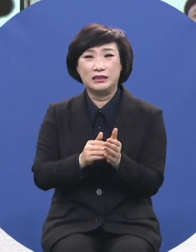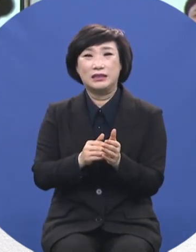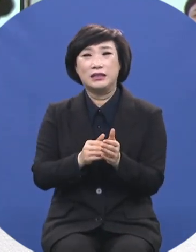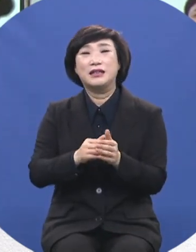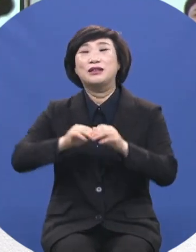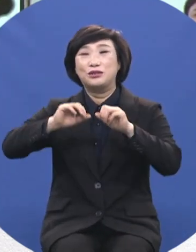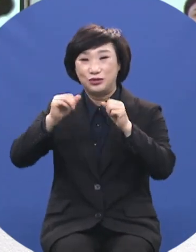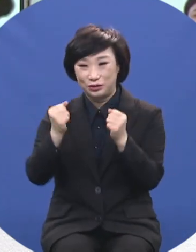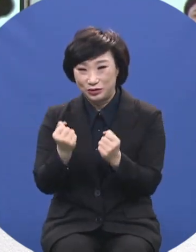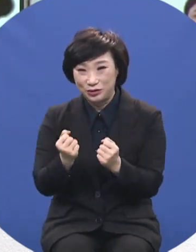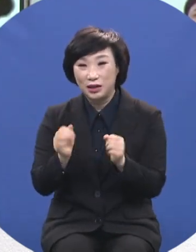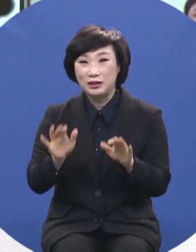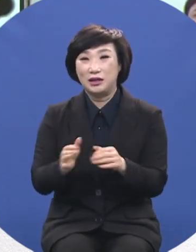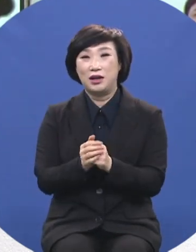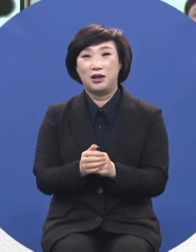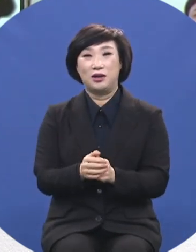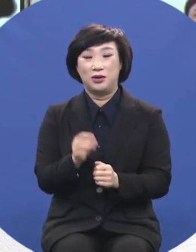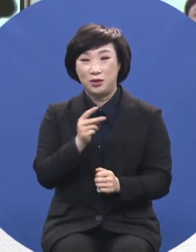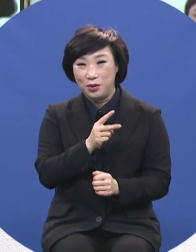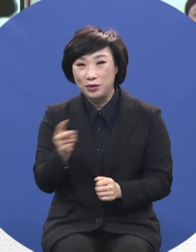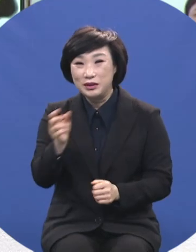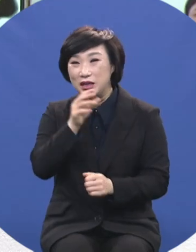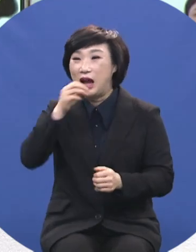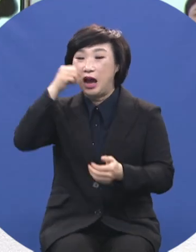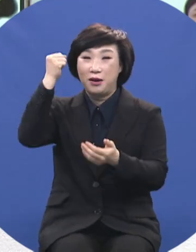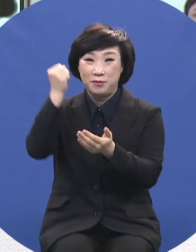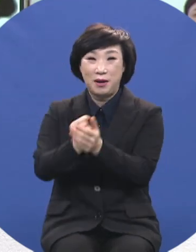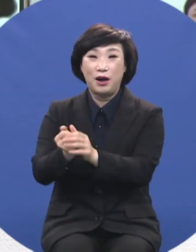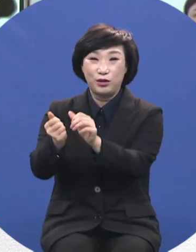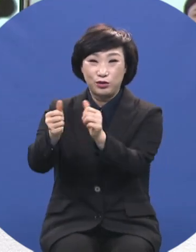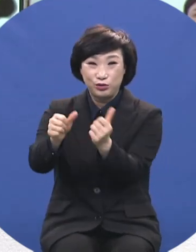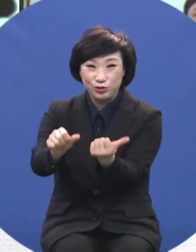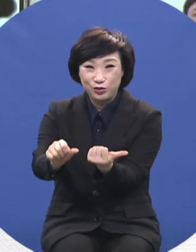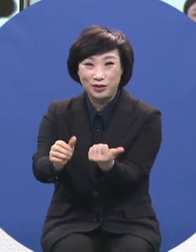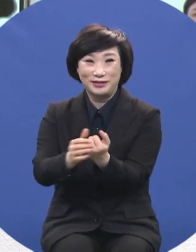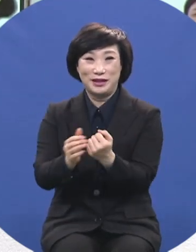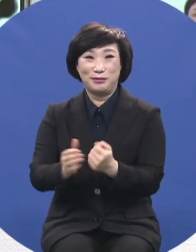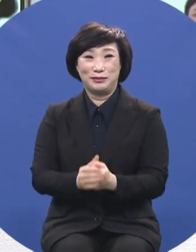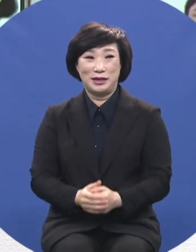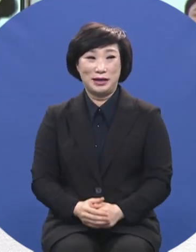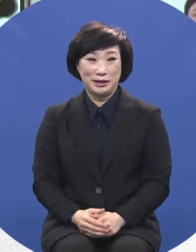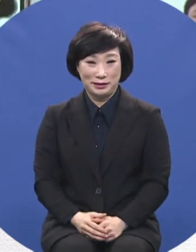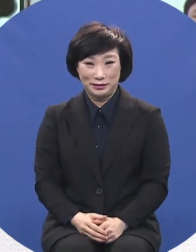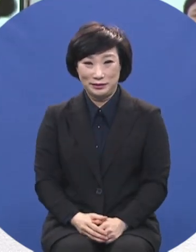죽기까지 복종하셨으니 십자가에 죽으심이라.